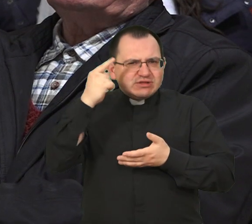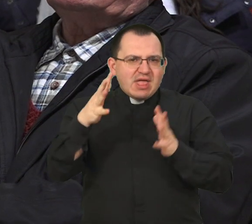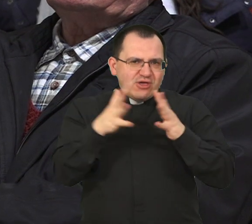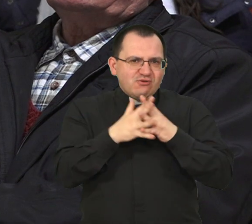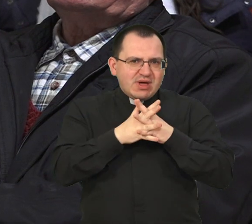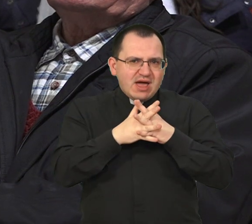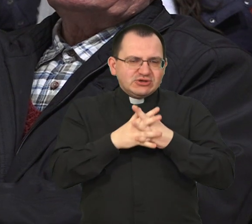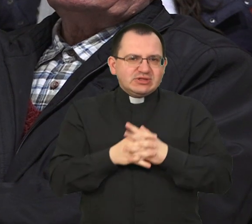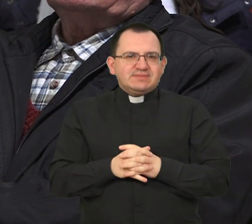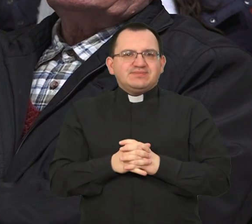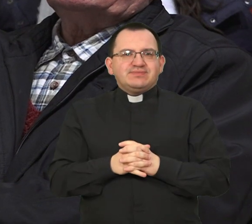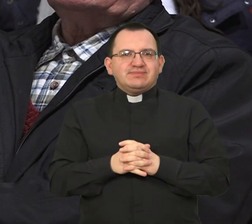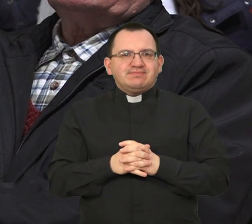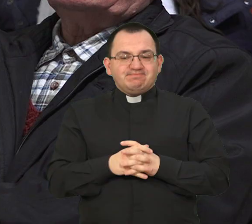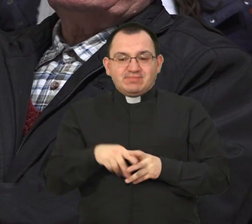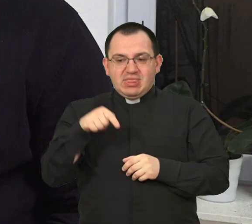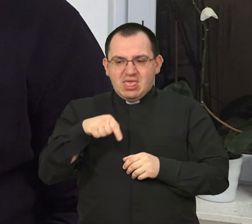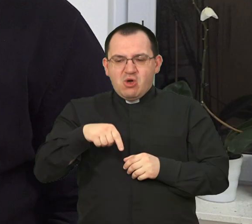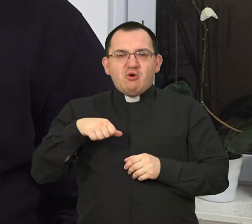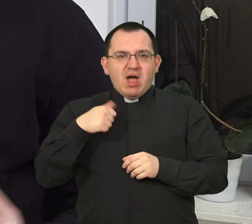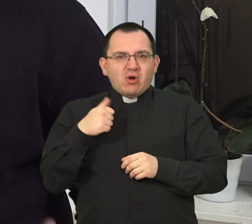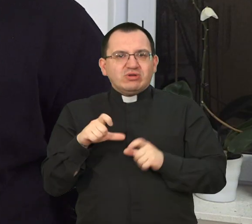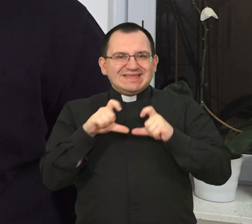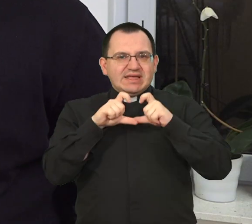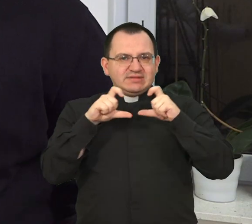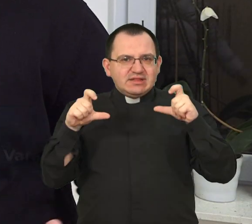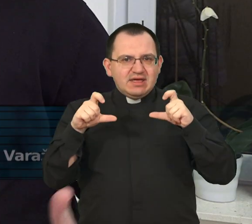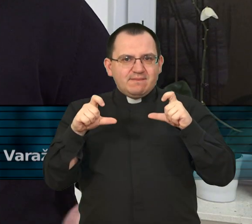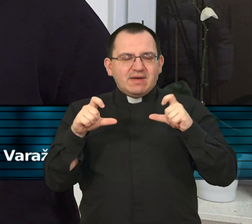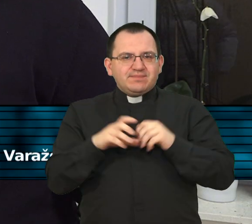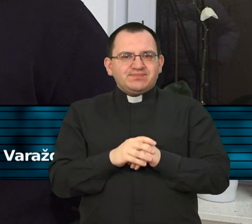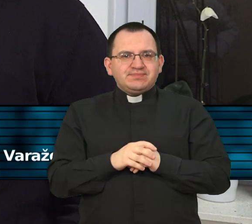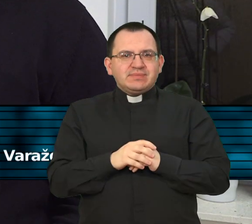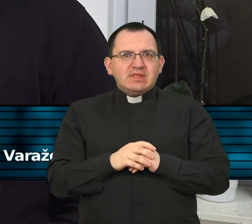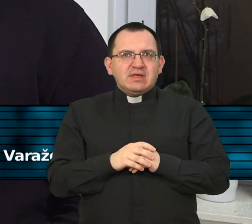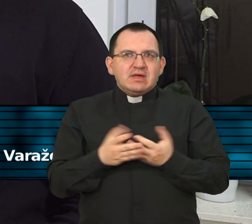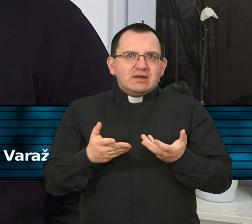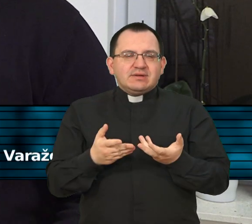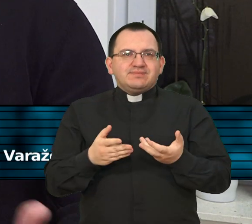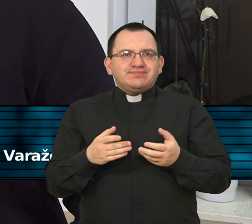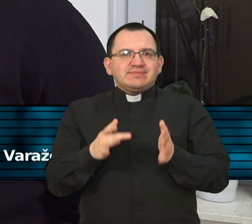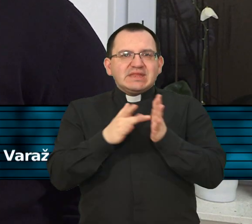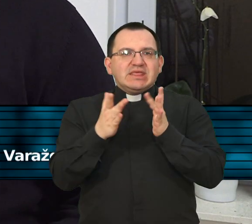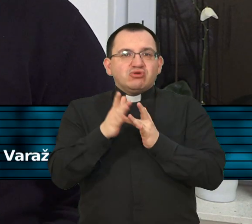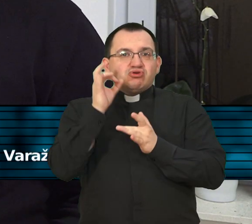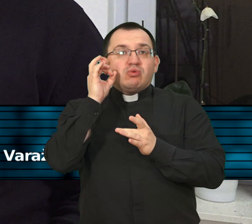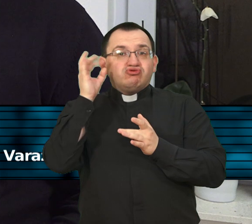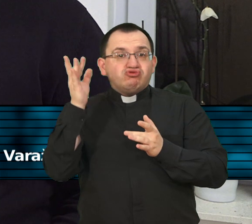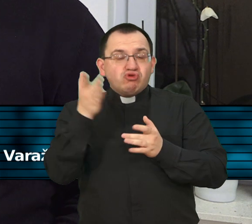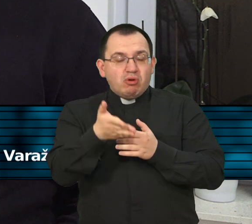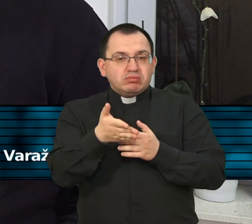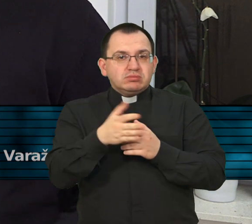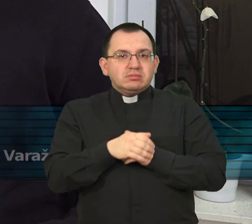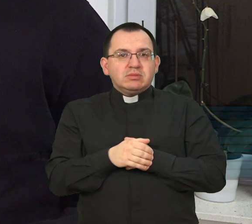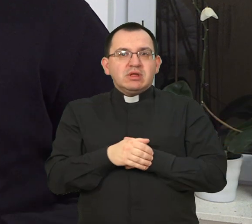Varaždinskog kraja. Ovogodišnja tema je, zapravo ovogodišnja tema su Isusova čuda.